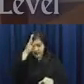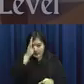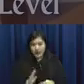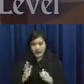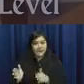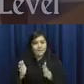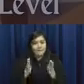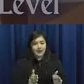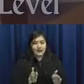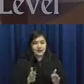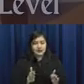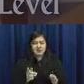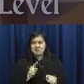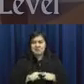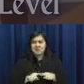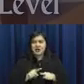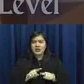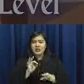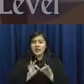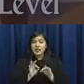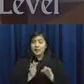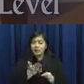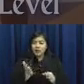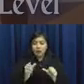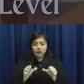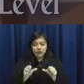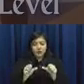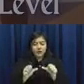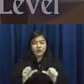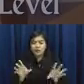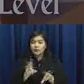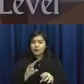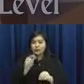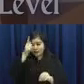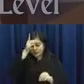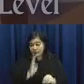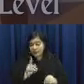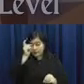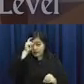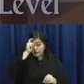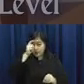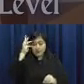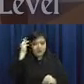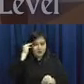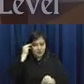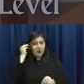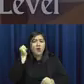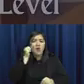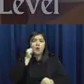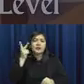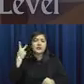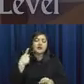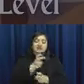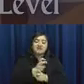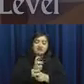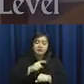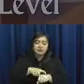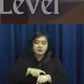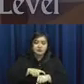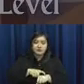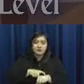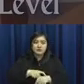wala doon yung kaisipan ng Diyos, we will always have a hard time. Talagang right, masakit brother. Sa ulo yan. Amen. At talagang